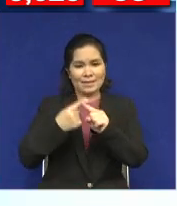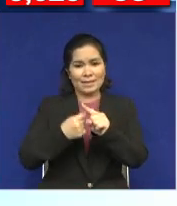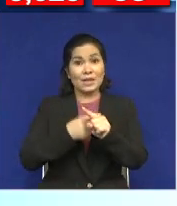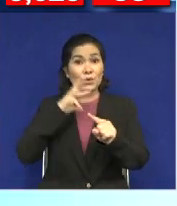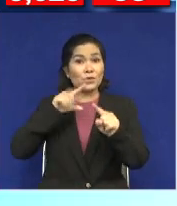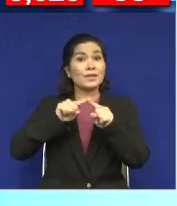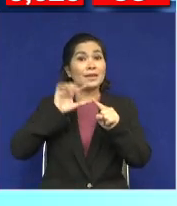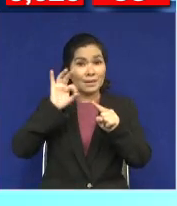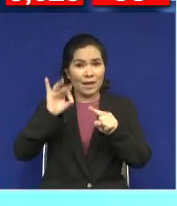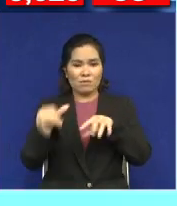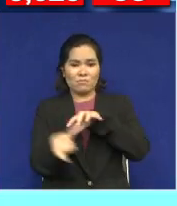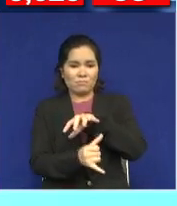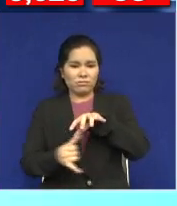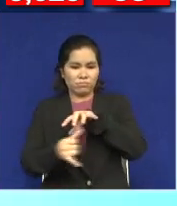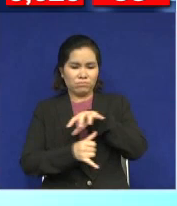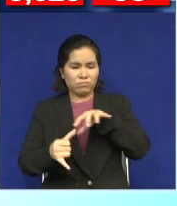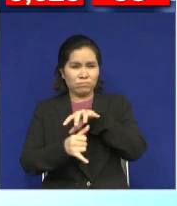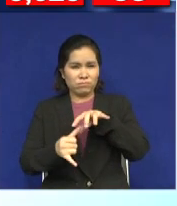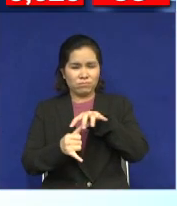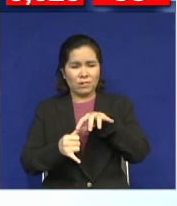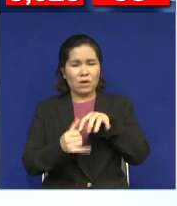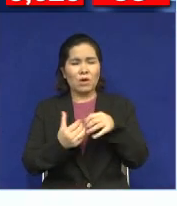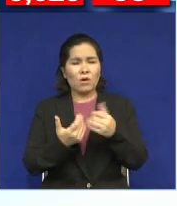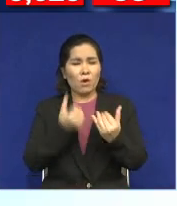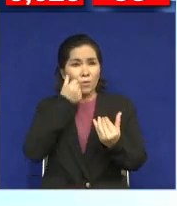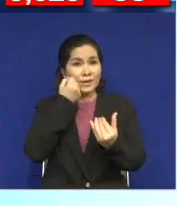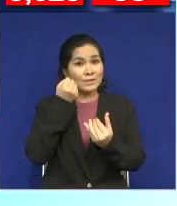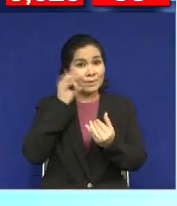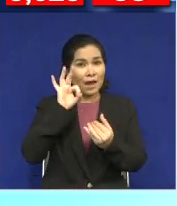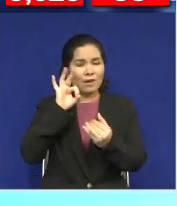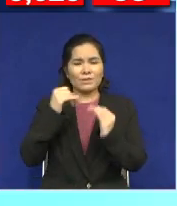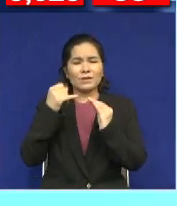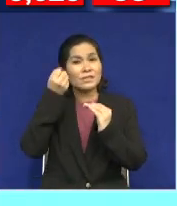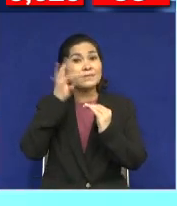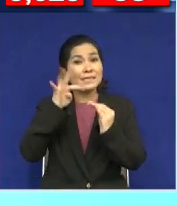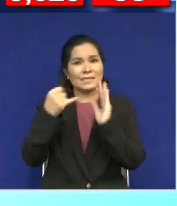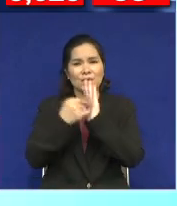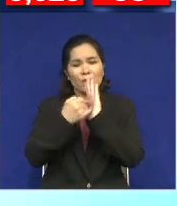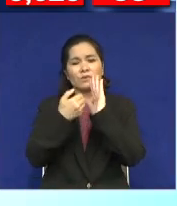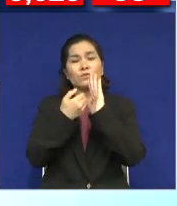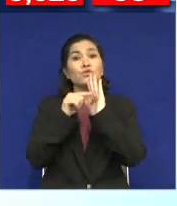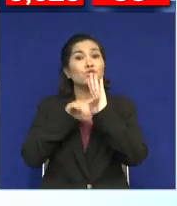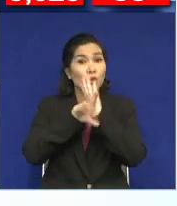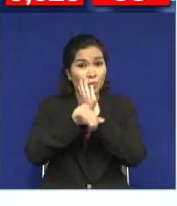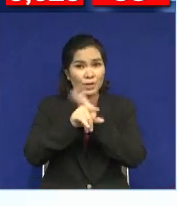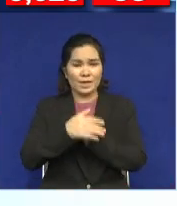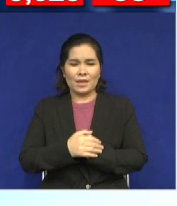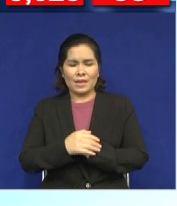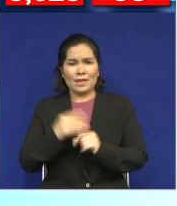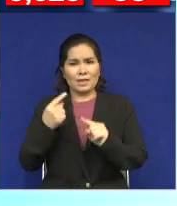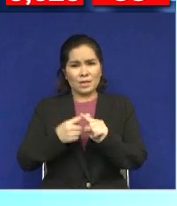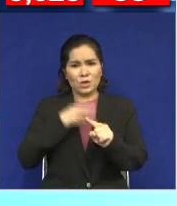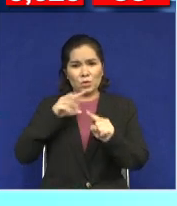ข้าพักในที่สถานที่เฝ้าระวังที่รัฐจัดให้ในจังหวัดชลบุรีตรวจหาเชื้อครั้งแรกนะคะในวันที่13มิถุนาย